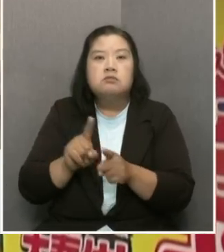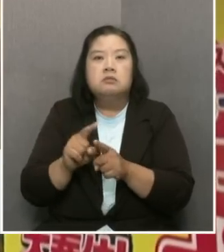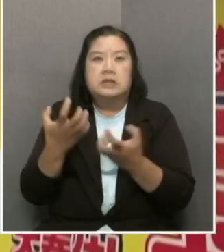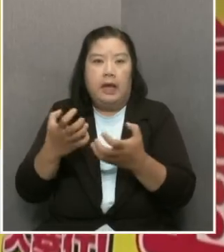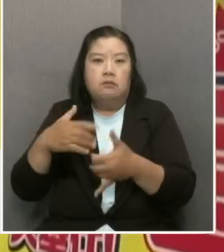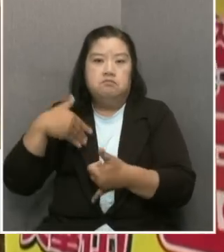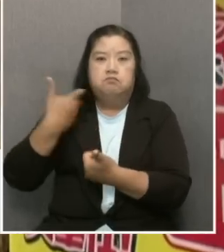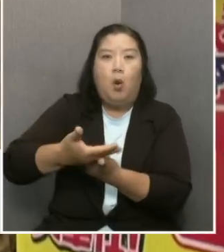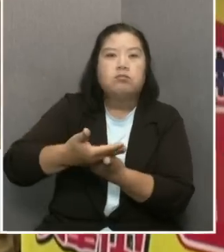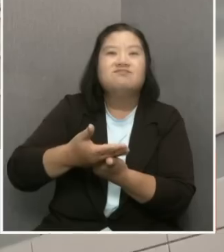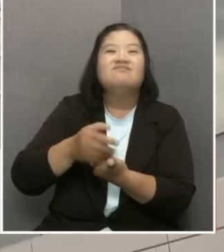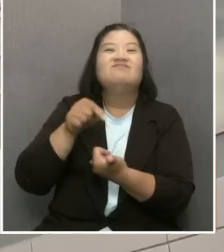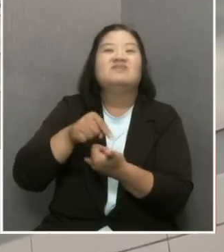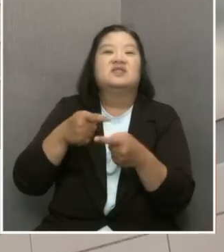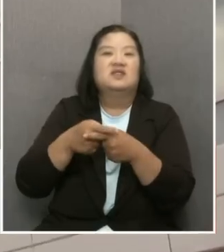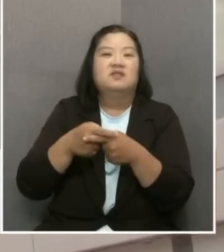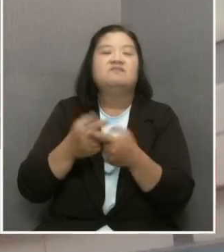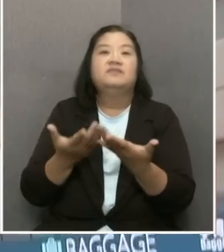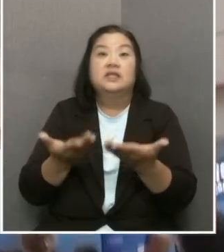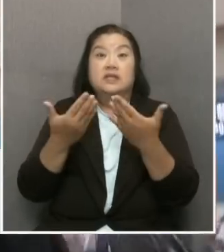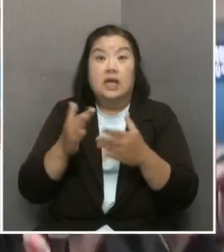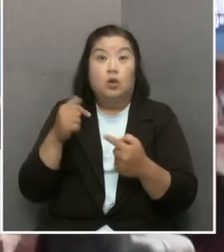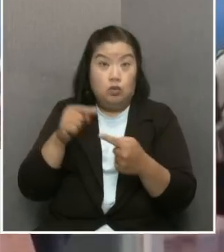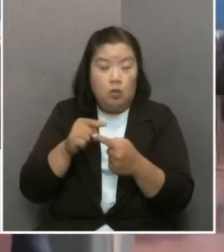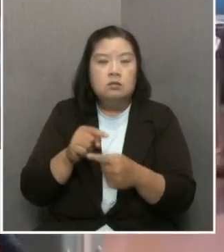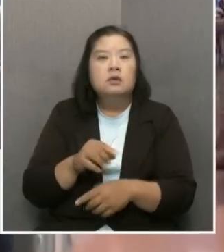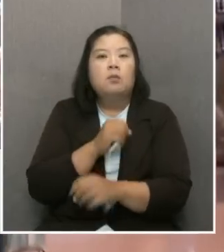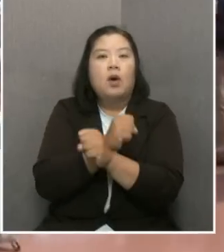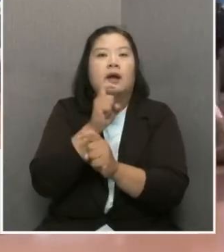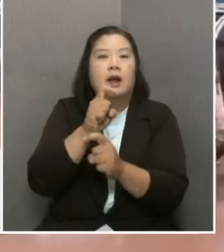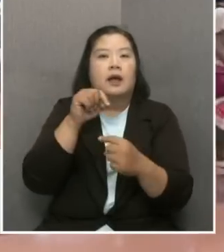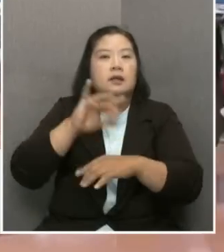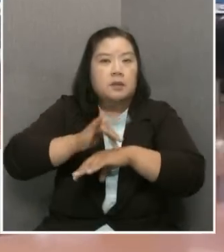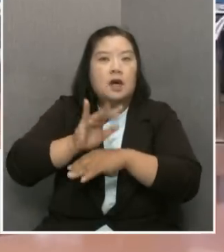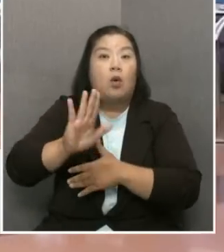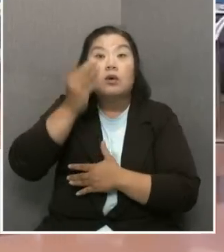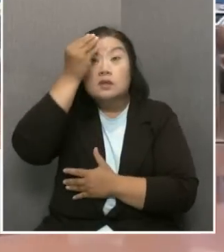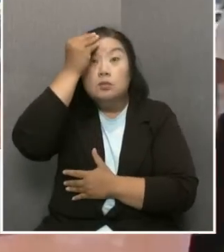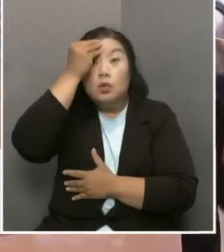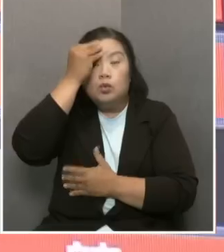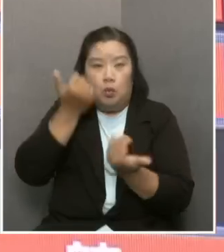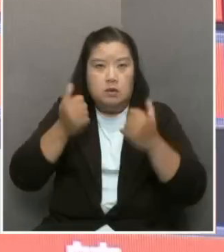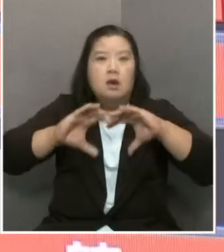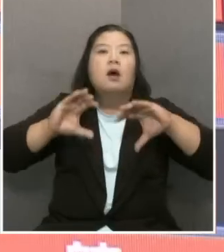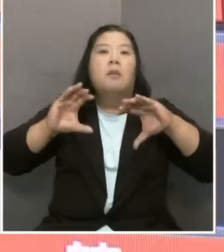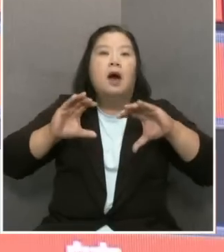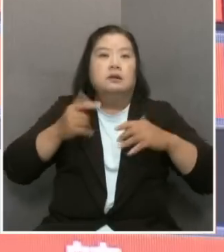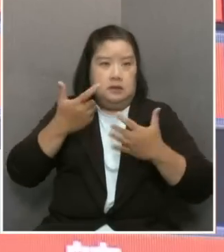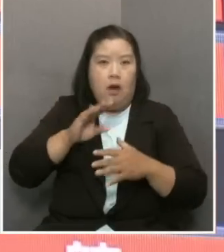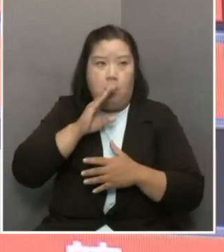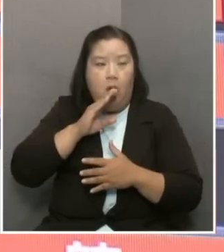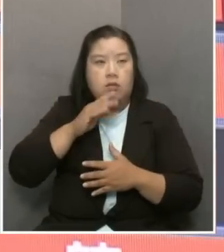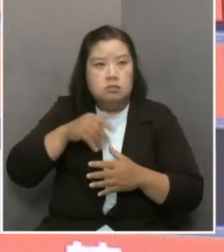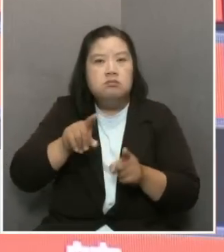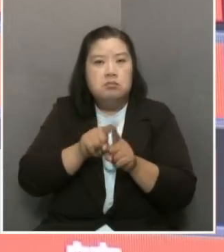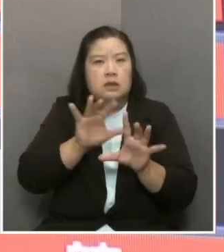ามะด้านสำนักบริหารภัยพิบัติของญี่ปุ่นเปิดเผยว่าทางการสั่งอพยพประชาชนแต่ไม่บังคับเพิ่ม